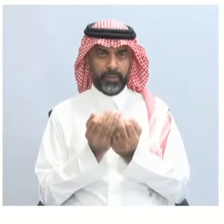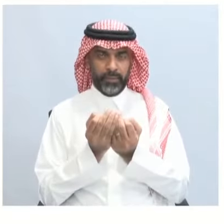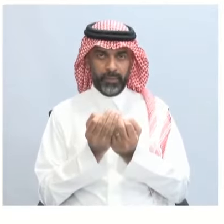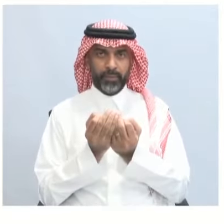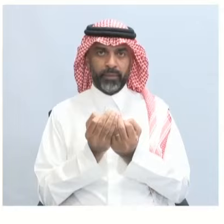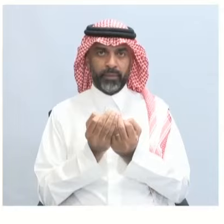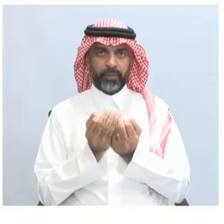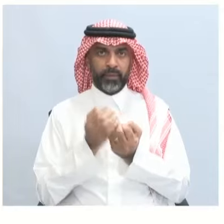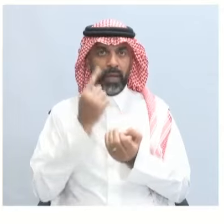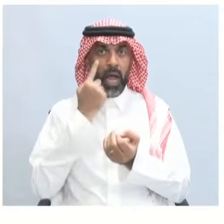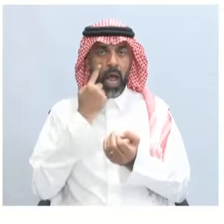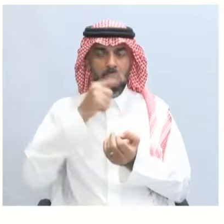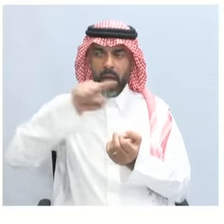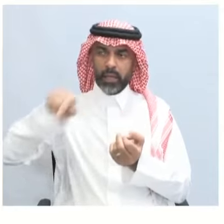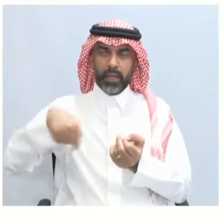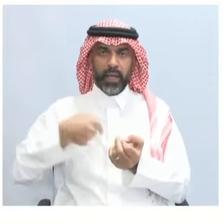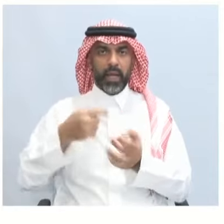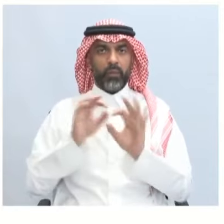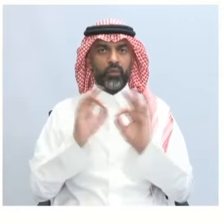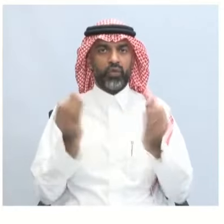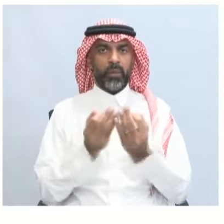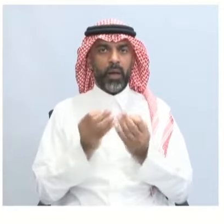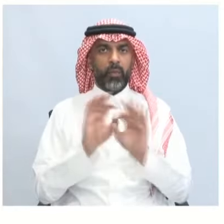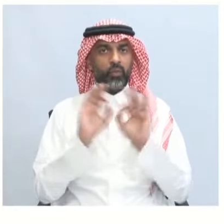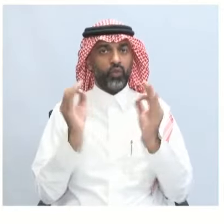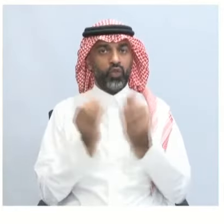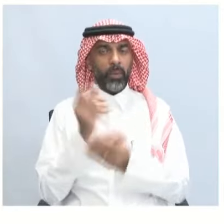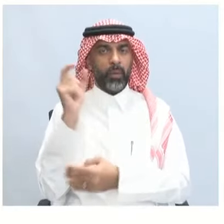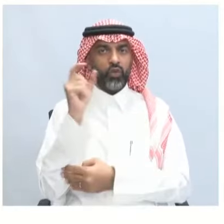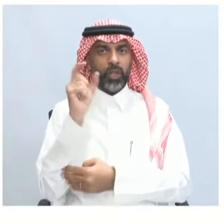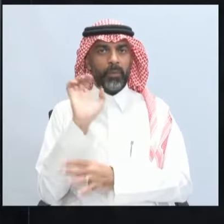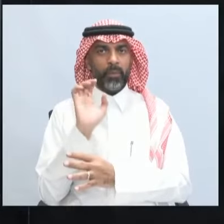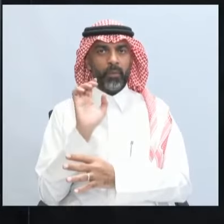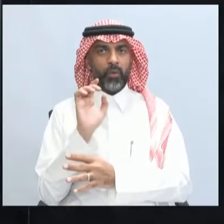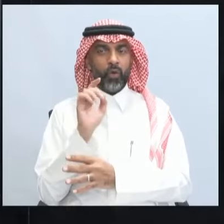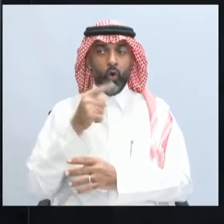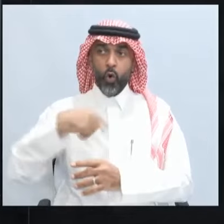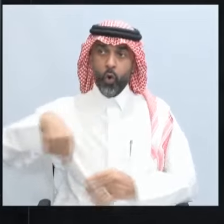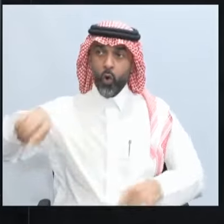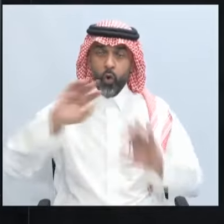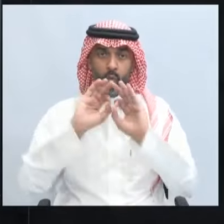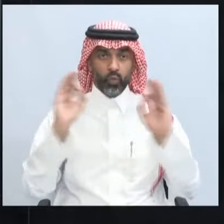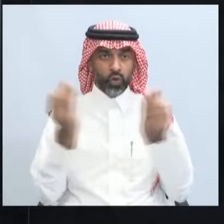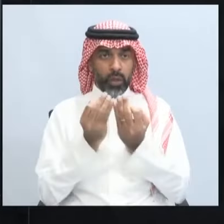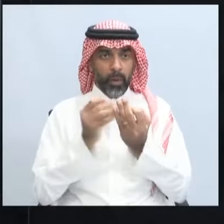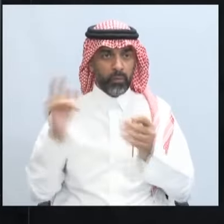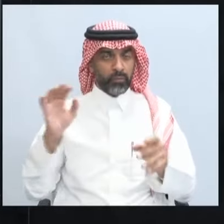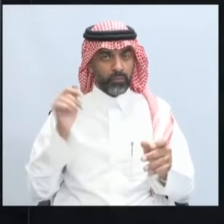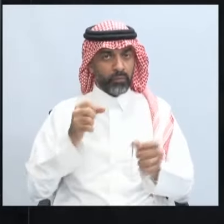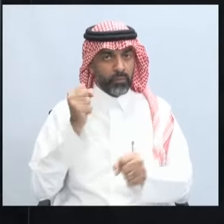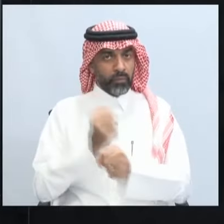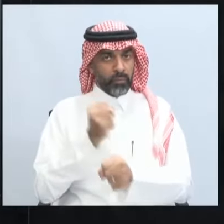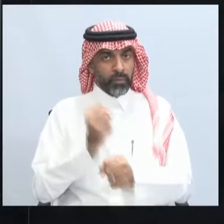التوحيد على في المجتمع المسلم حينما المجتمع كل كل المجتمع يحقق توحيد ما هي